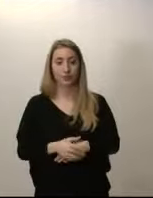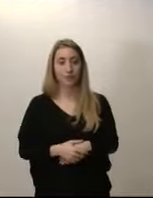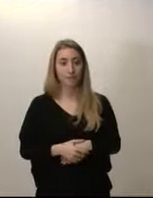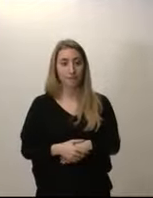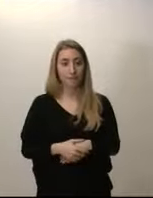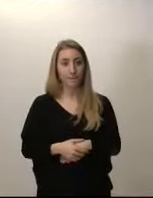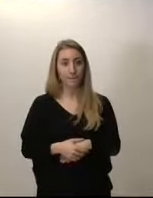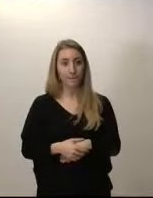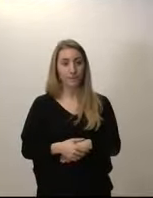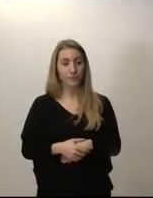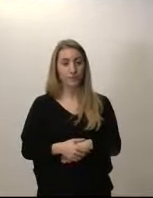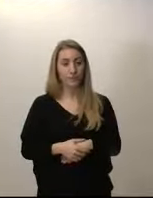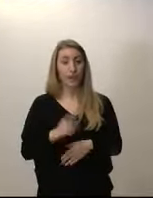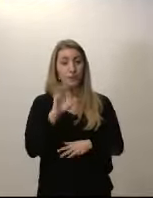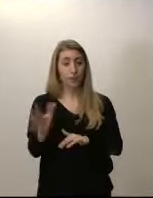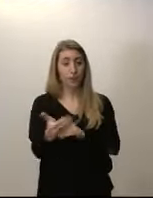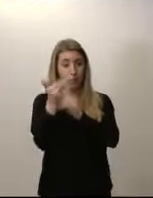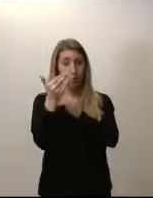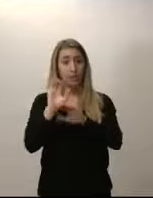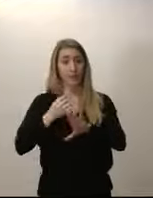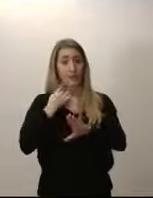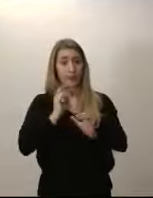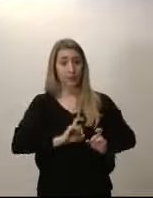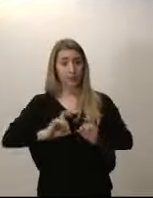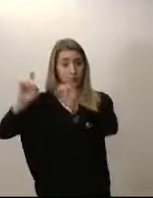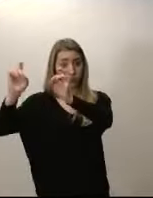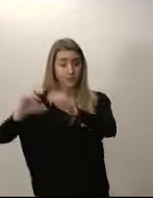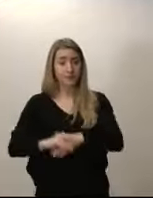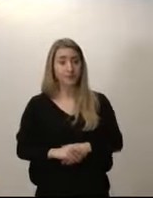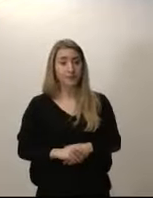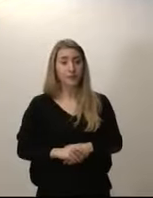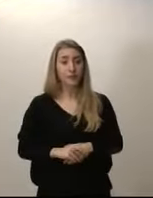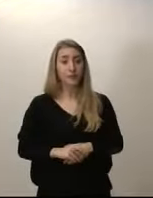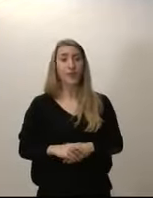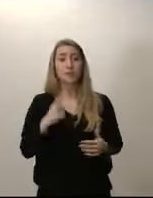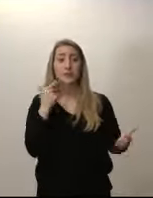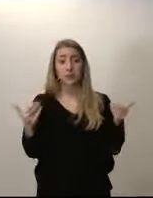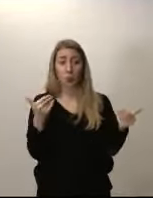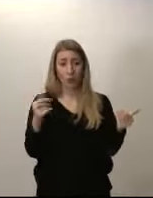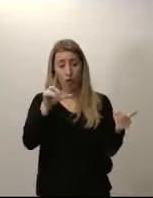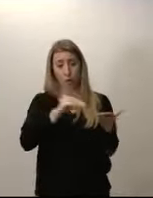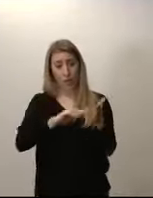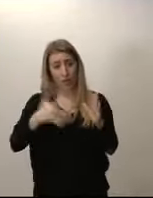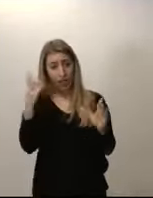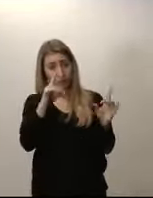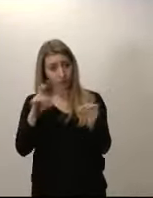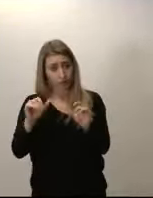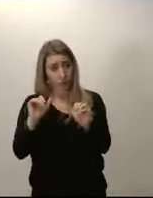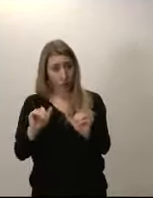montre l'évolution de la dette. La baisse est certes modeste en 2015, mais on a quand